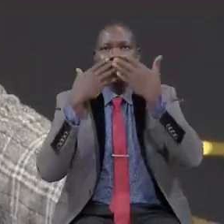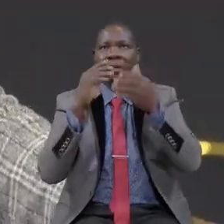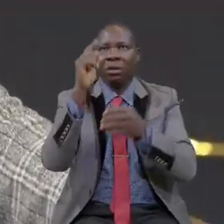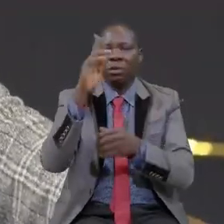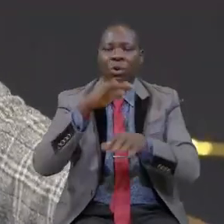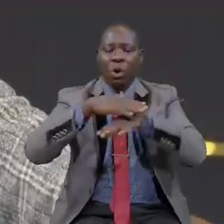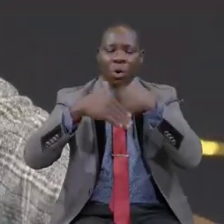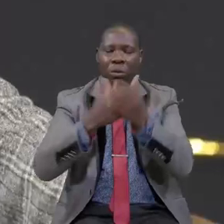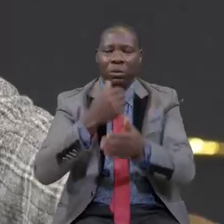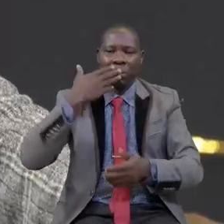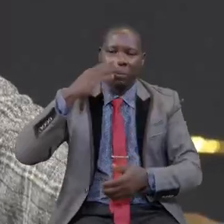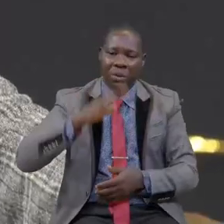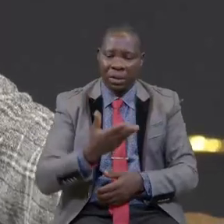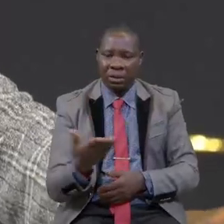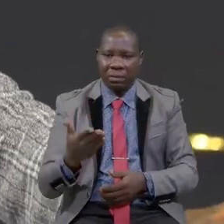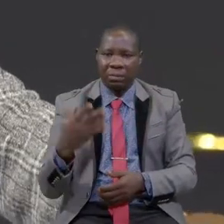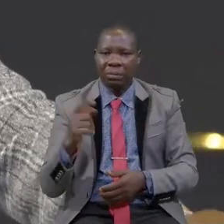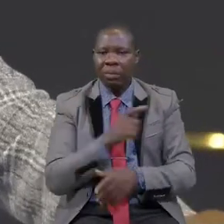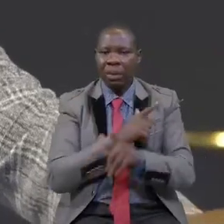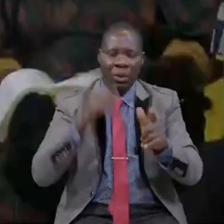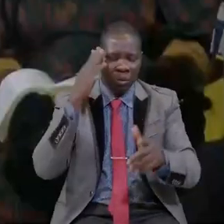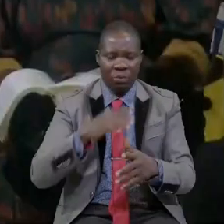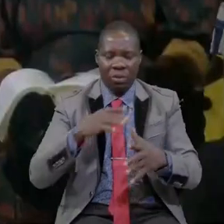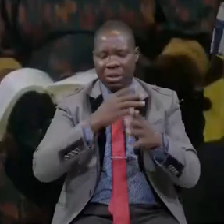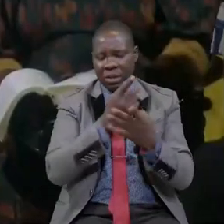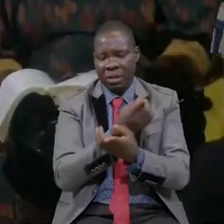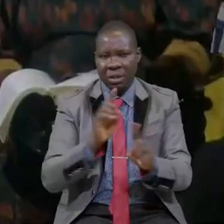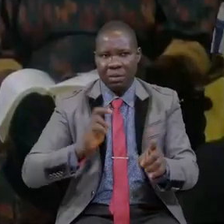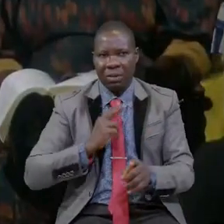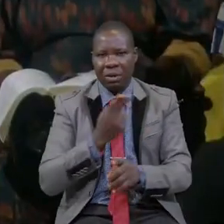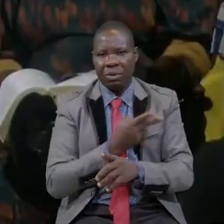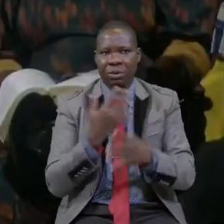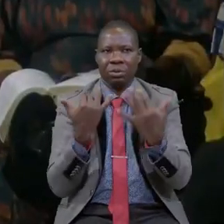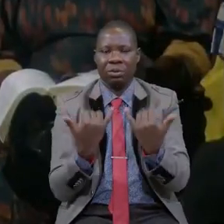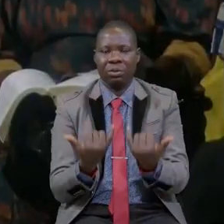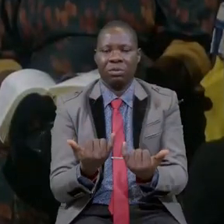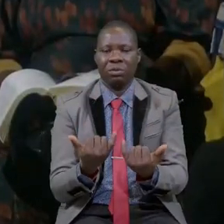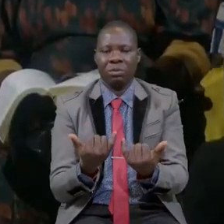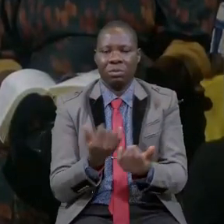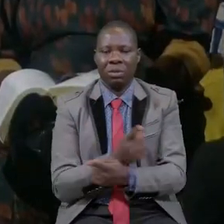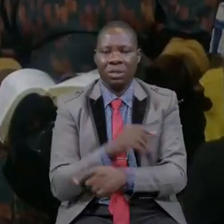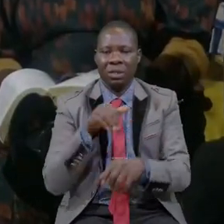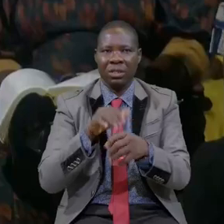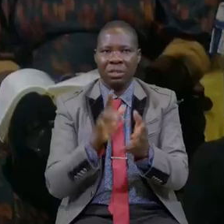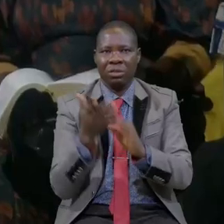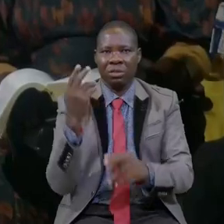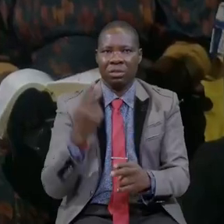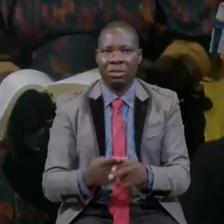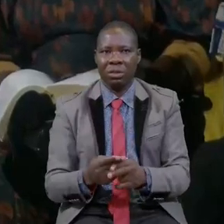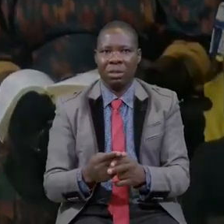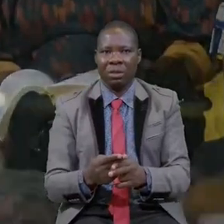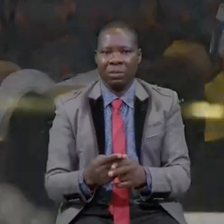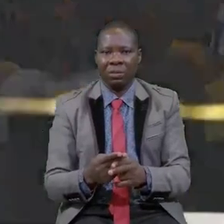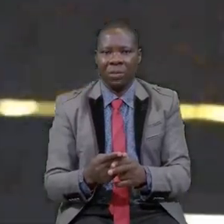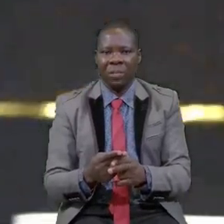les abominations, le Seigneur va nous délivrer aujourd'hui. Un homme,